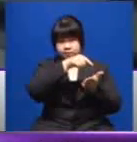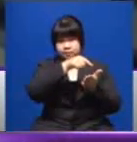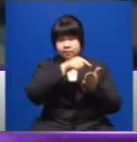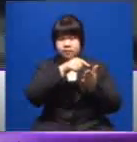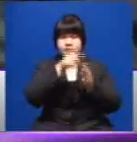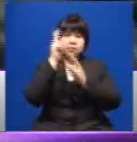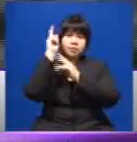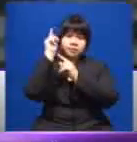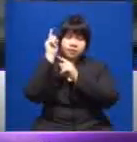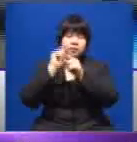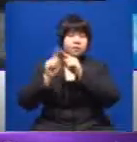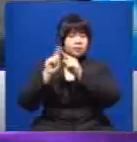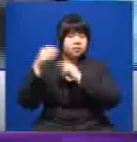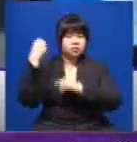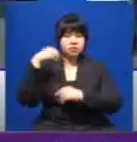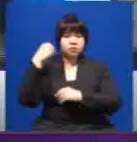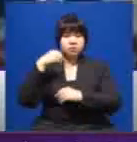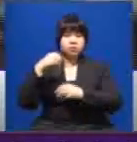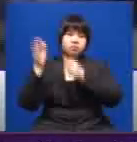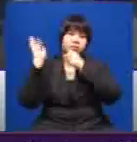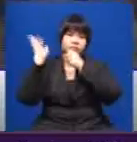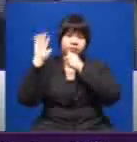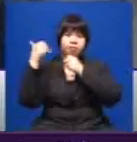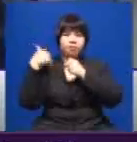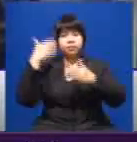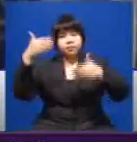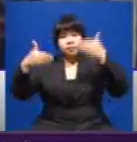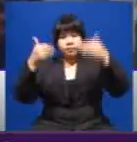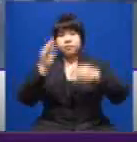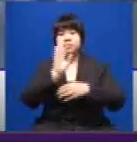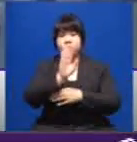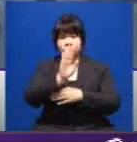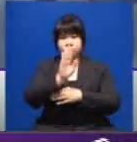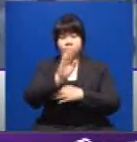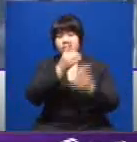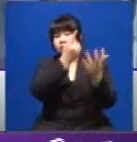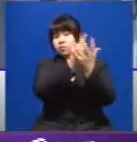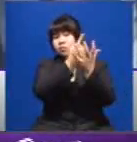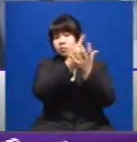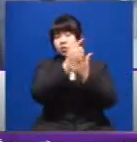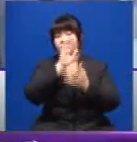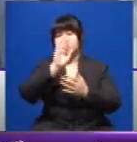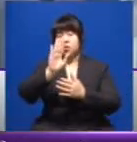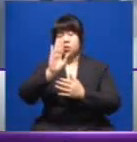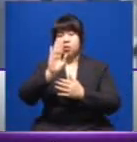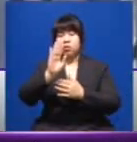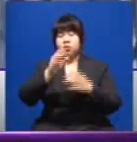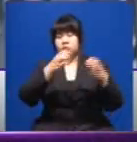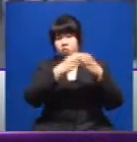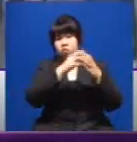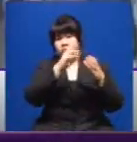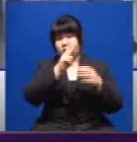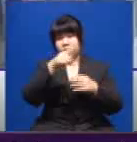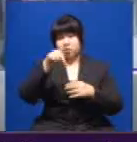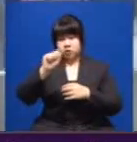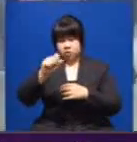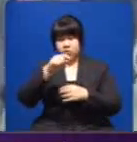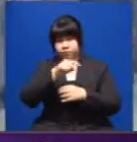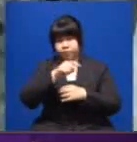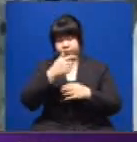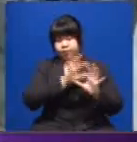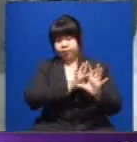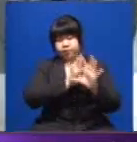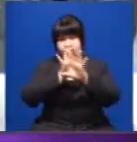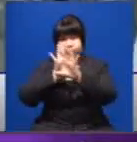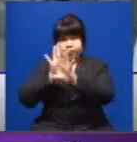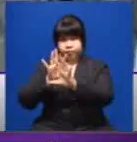สถานการณ์ข่าวประจำวันที่บนเวทีจัดรายการโดยลิงก์สัญญาณดาวเทียมช่องบูกขณะที่บางส่วนเคลื่อนขบวนโดยมีแกน